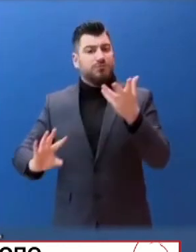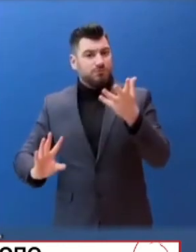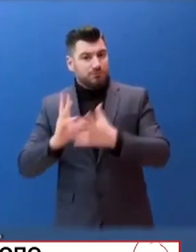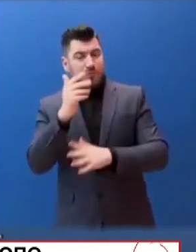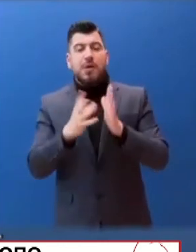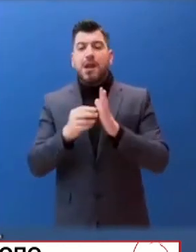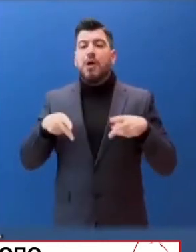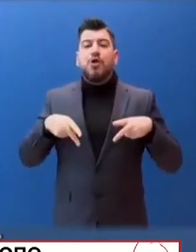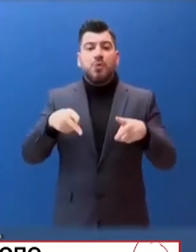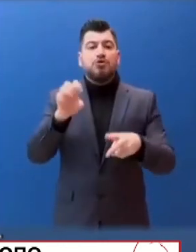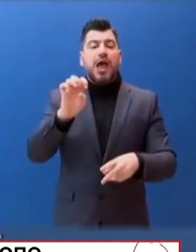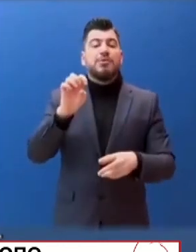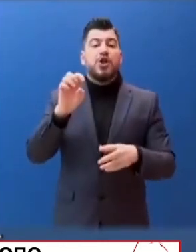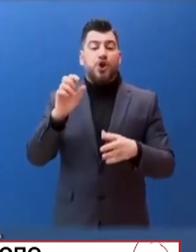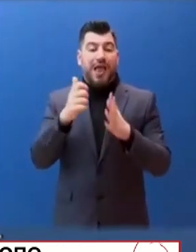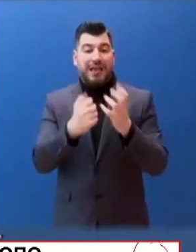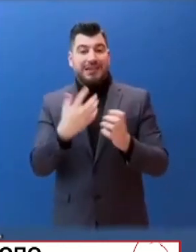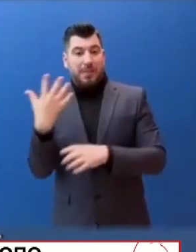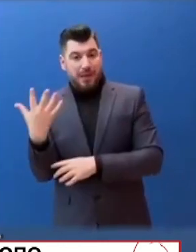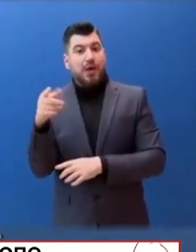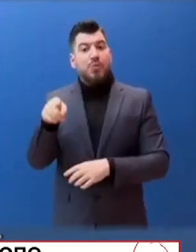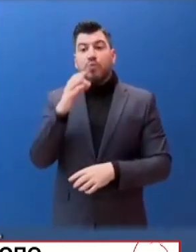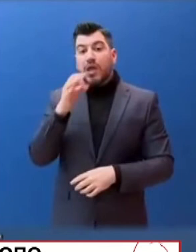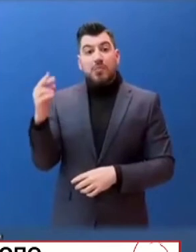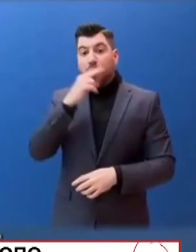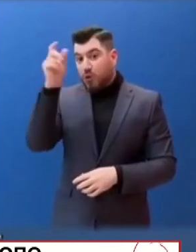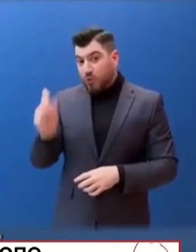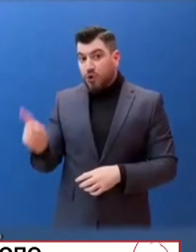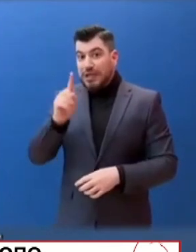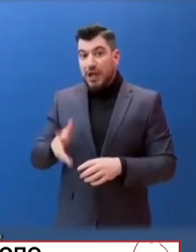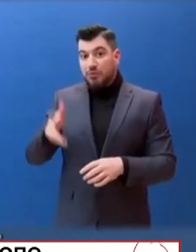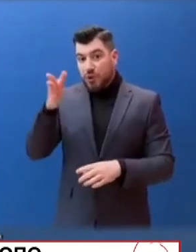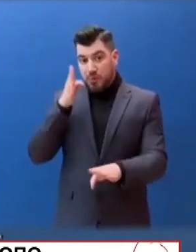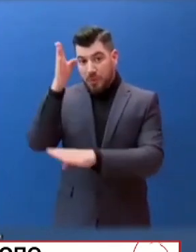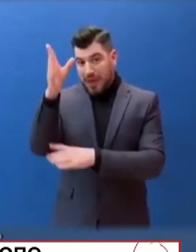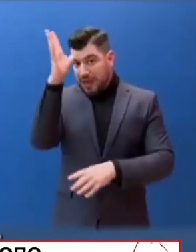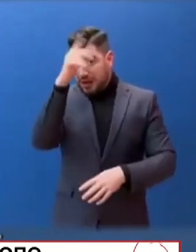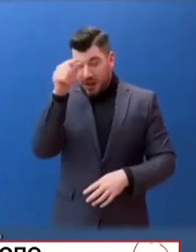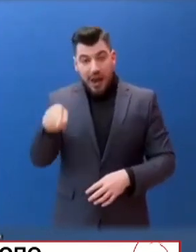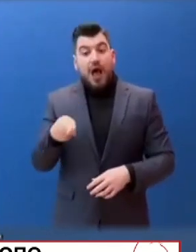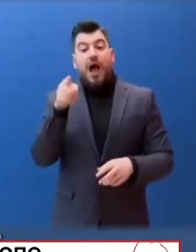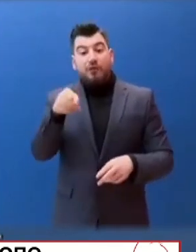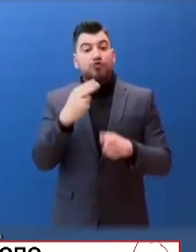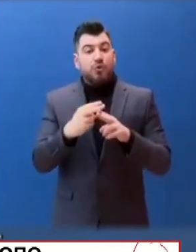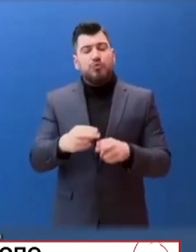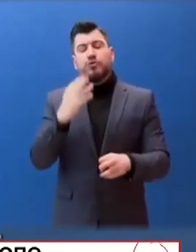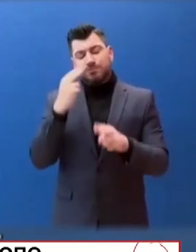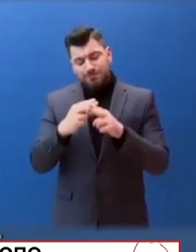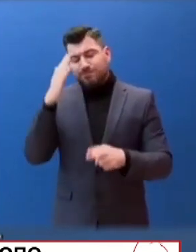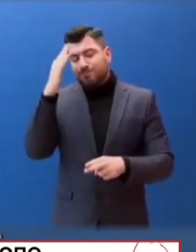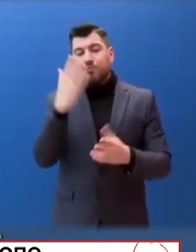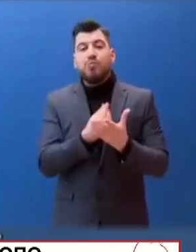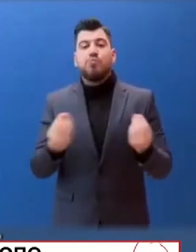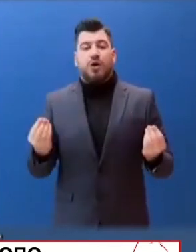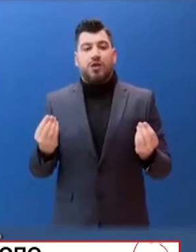άξονας Ε65 που, όπως τόνισε ο Πρωθυπουργός Κυριάκος Μητσοτάκης στα Τρίκαλα, έχει μείζωνα σημασία για τη